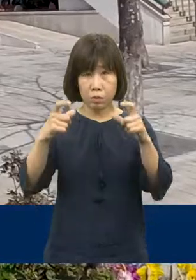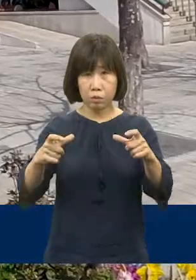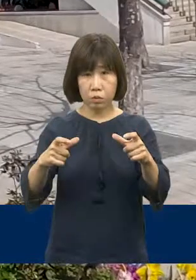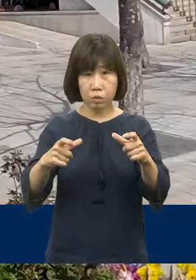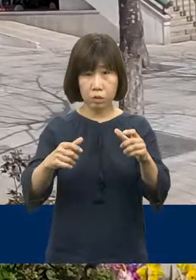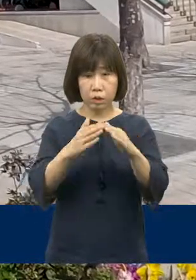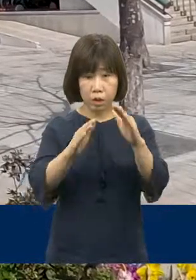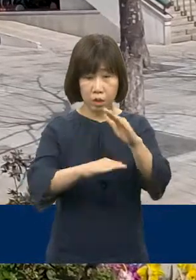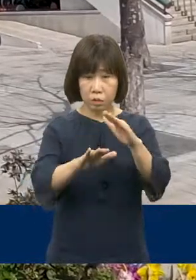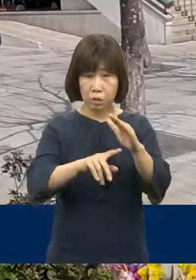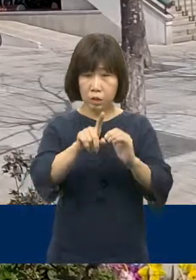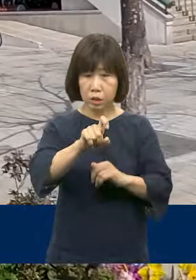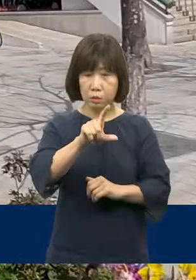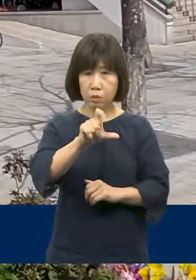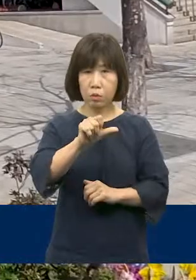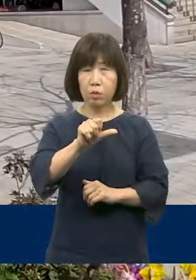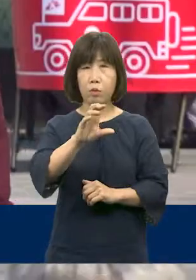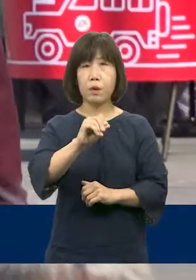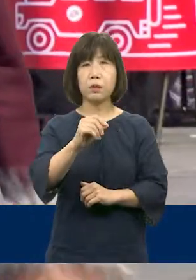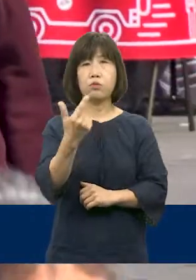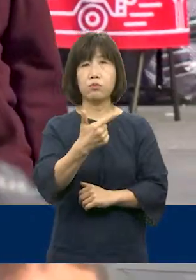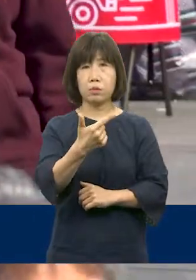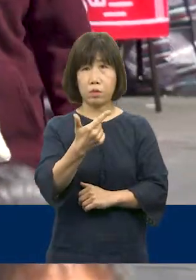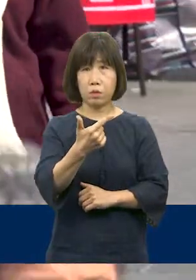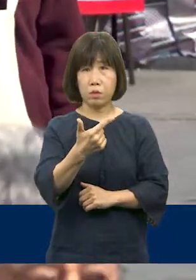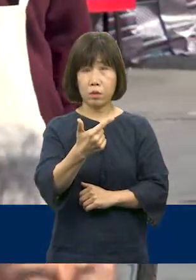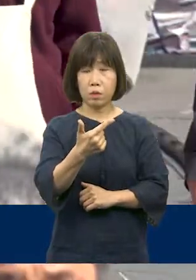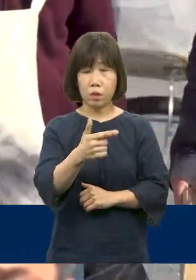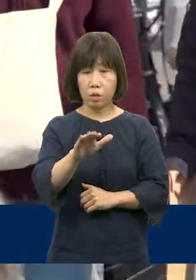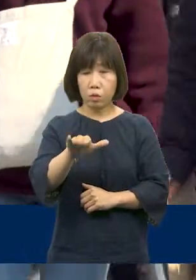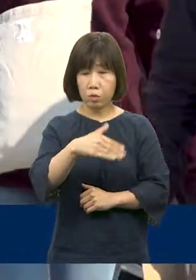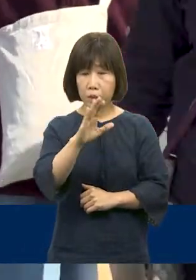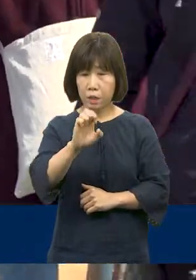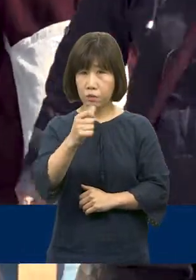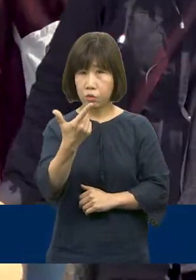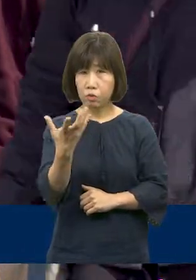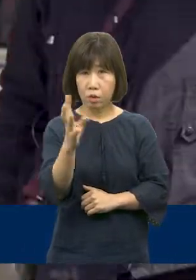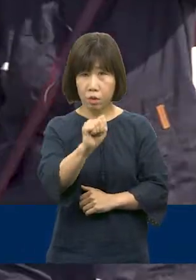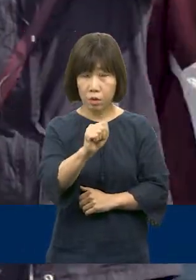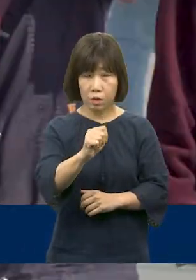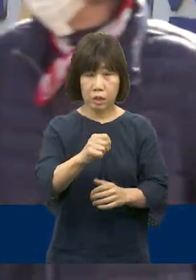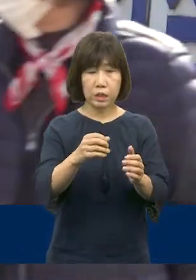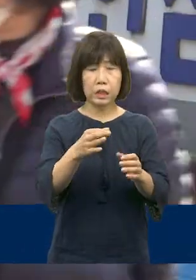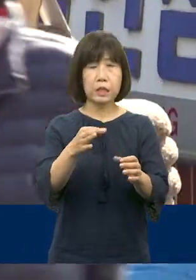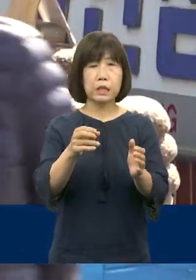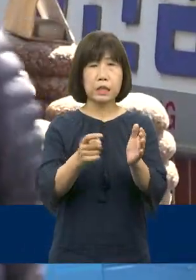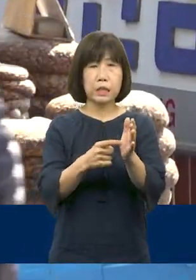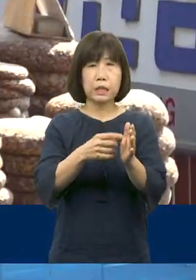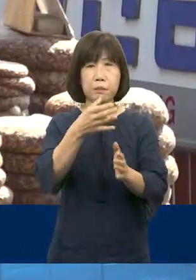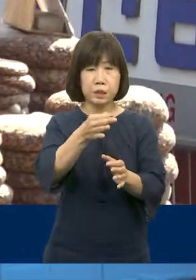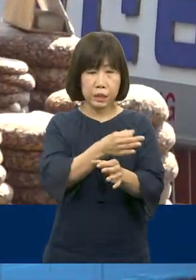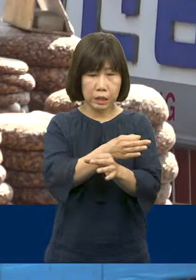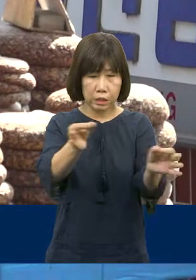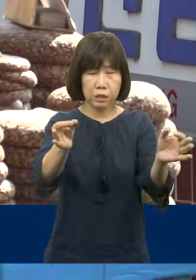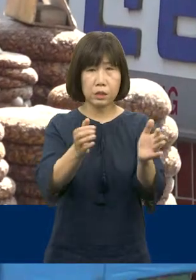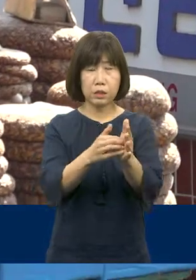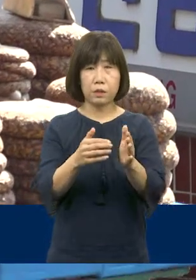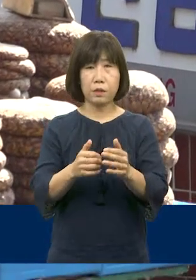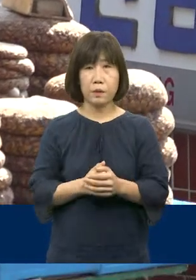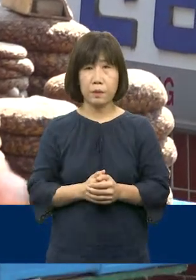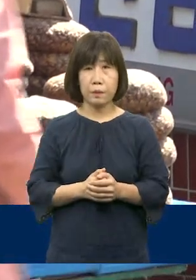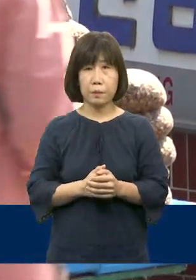동대문구는 관내 대상 가구 10 5만 6000여 가구의 지원금 946 어겨 원의 긴급 재난 지원금 지급을